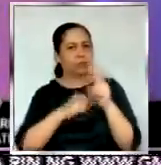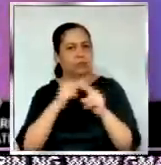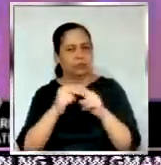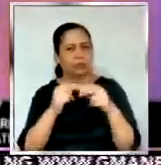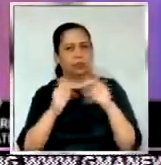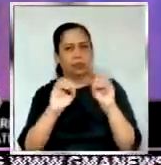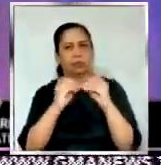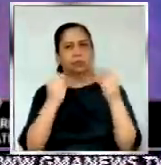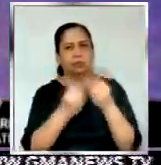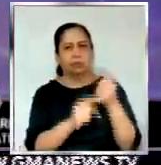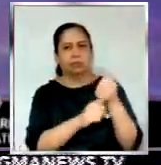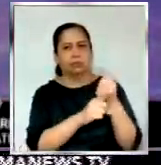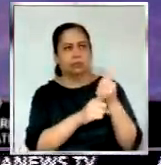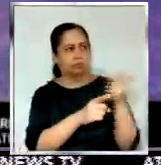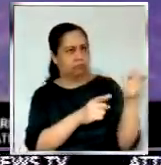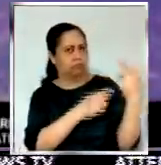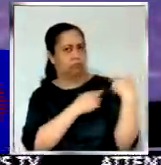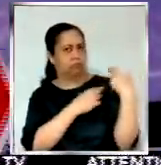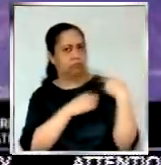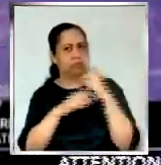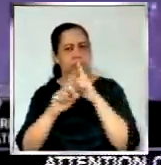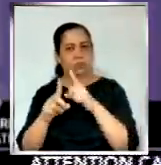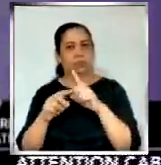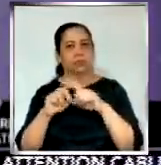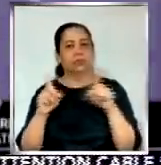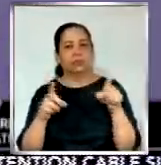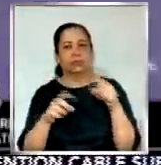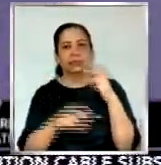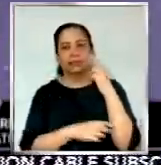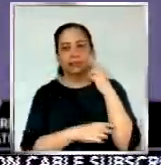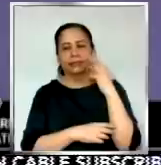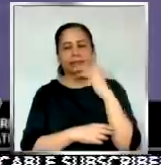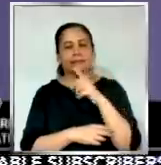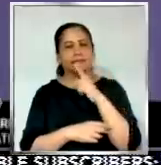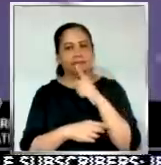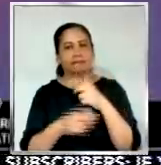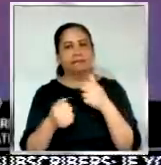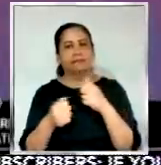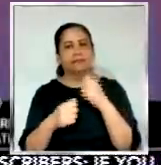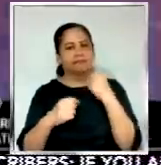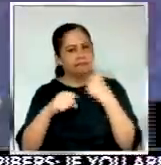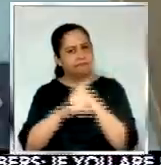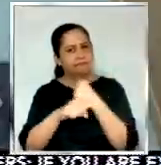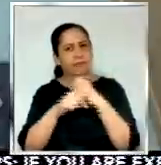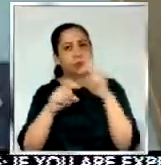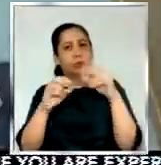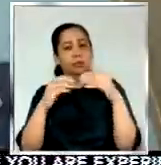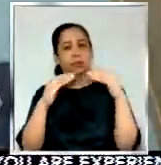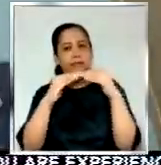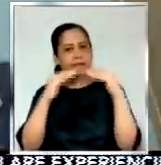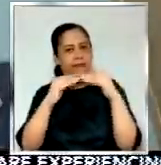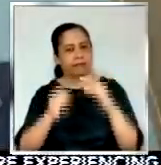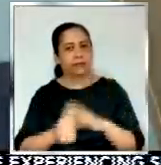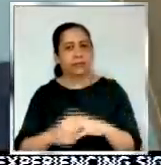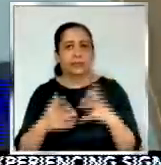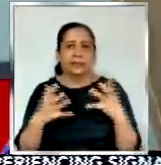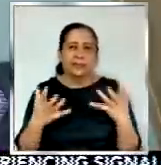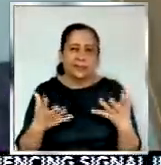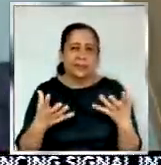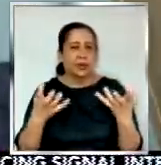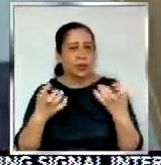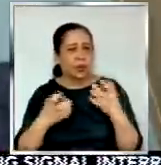organization daw ang sasagot. Pero si Rabia, iginigiit na lumaban siya ng patas. As much as I want people